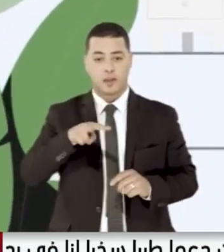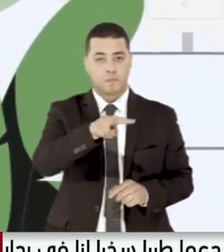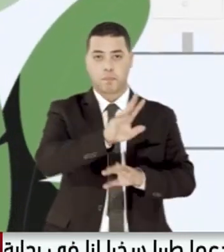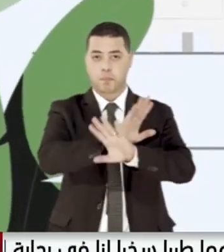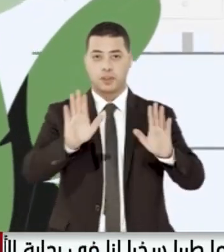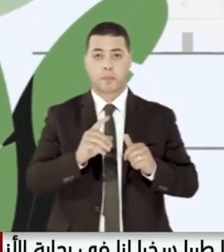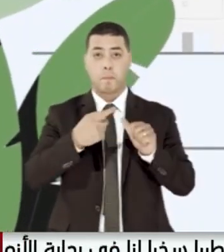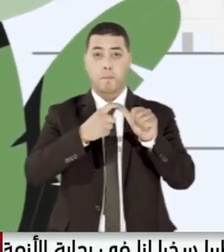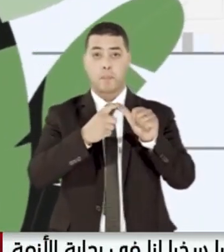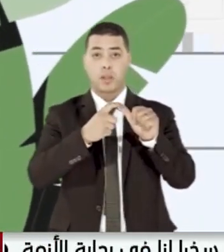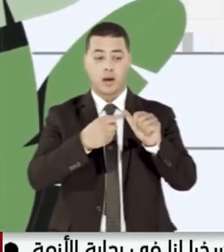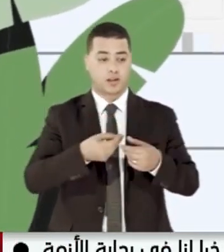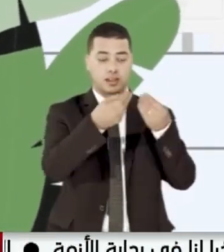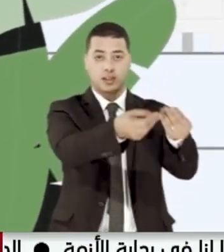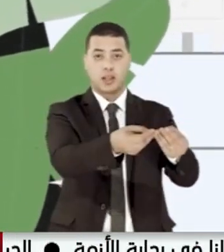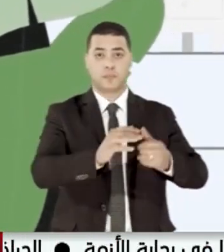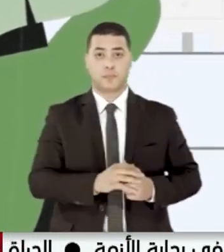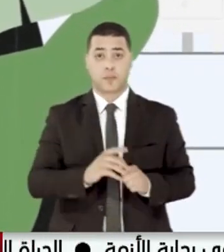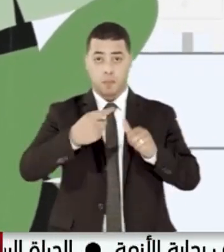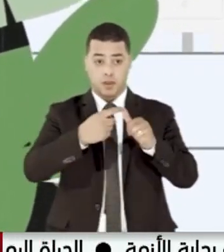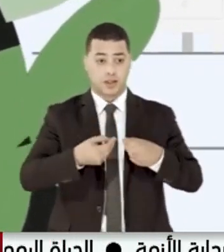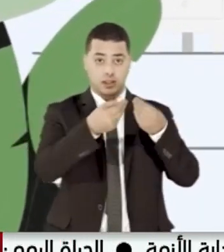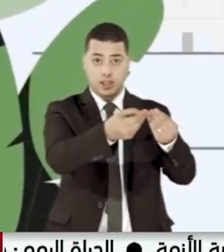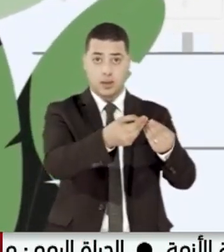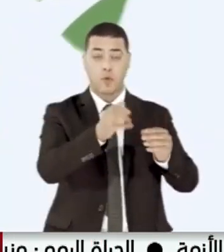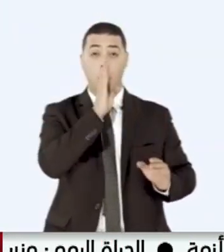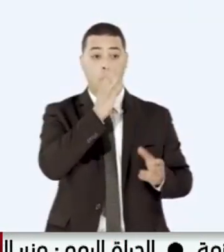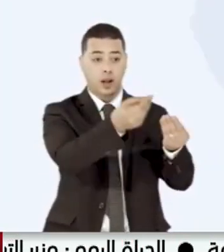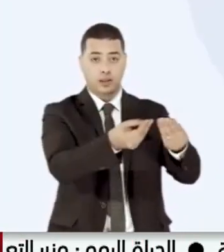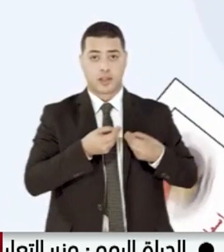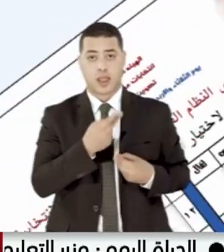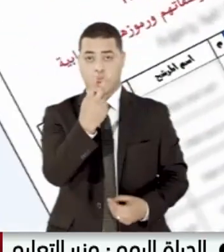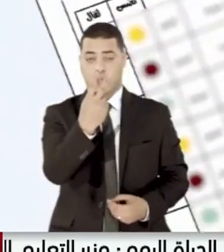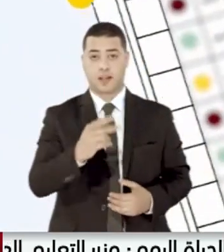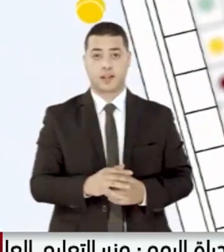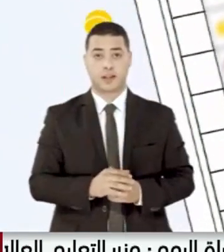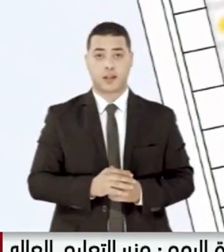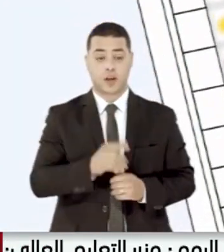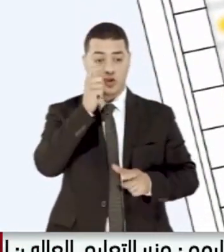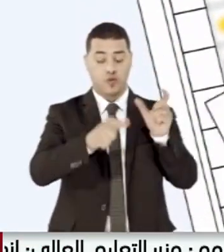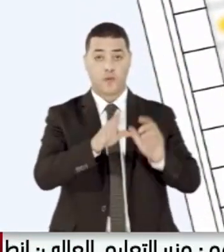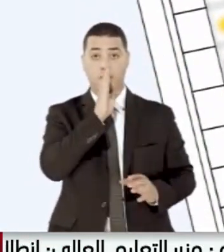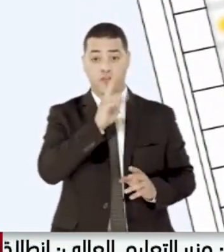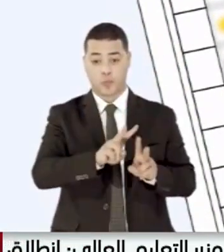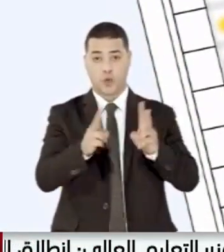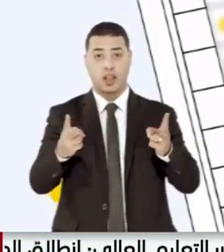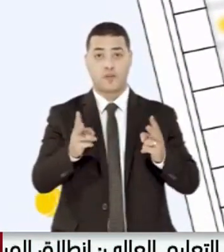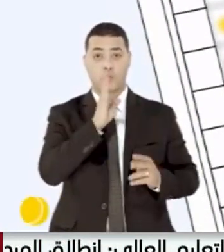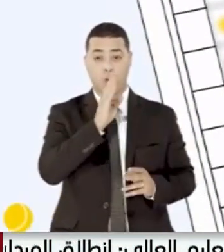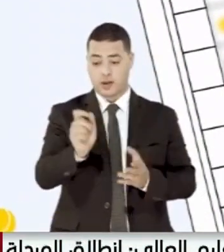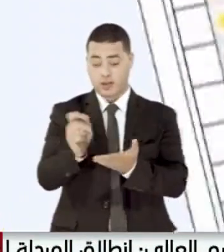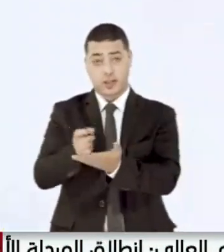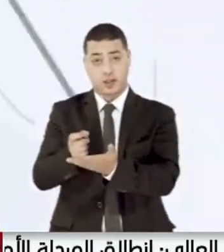اللجنة هتسلم بطاقتك لرئيس اللجنة وتوقع في كشف الناخبين، وهتستلم بطاقتين انتخاب، واحدة للنظام الفردي